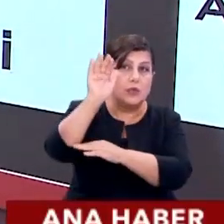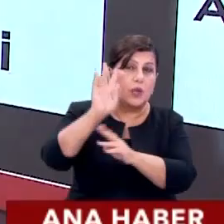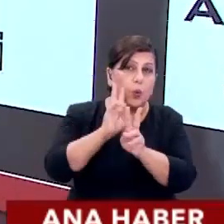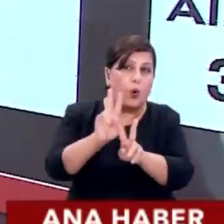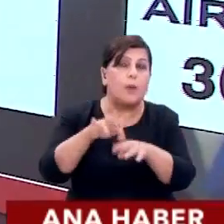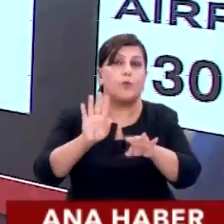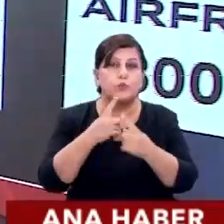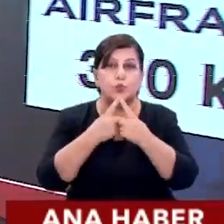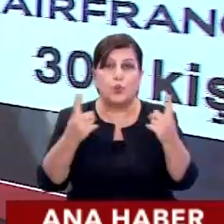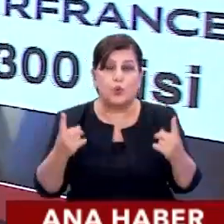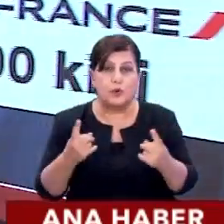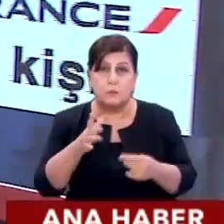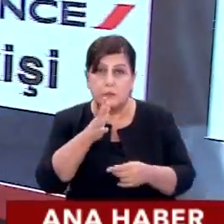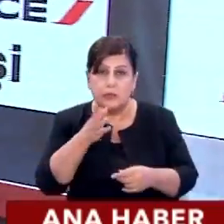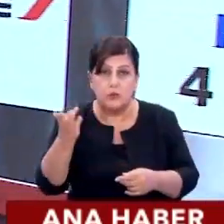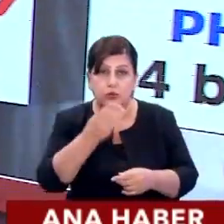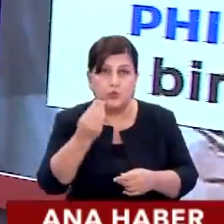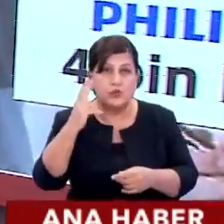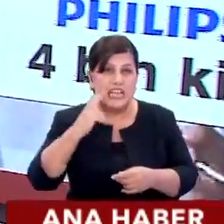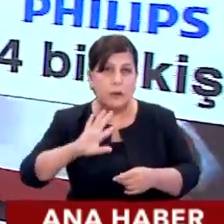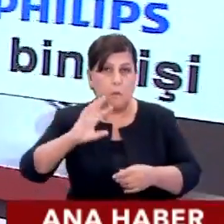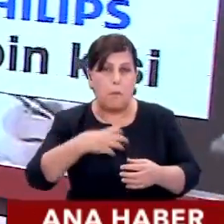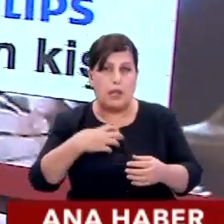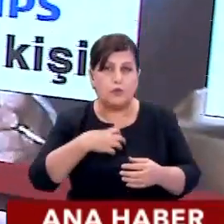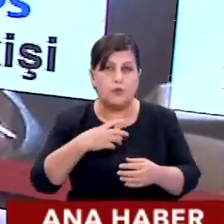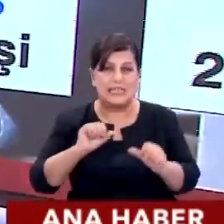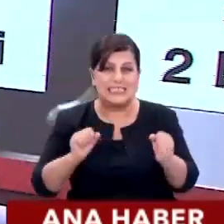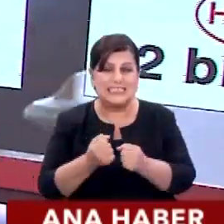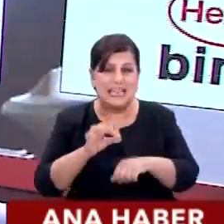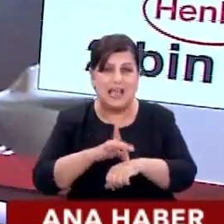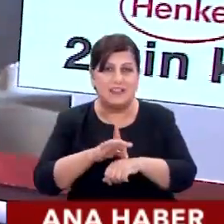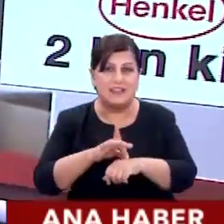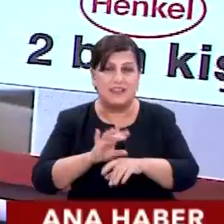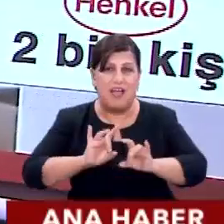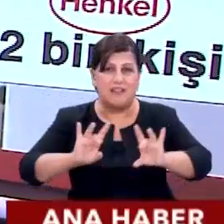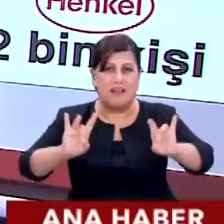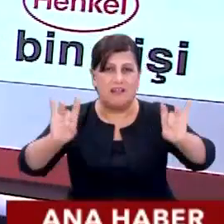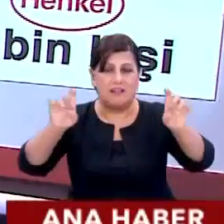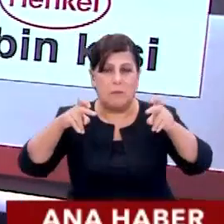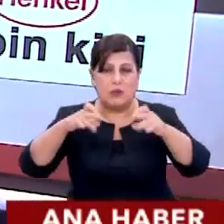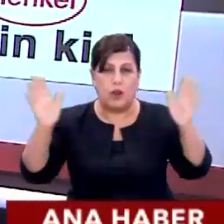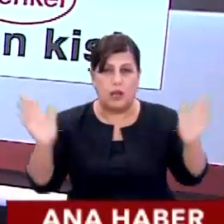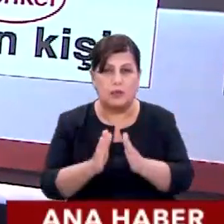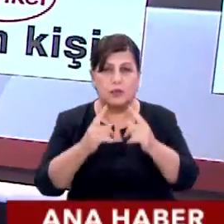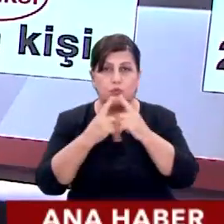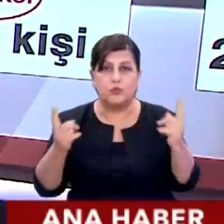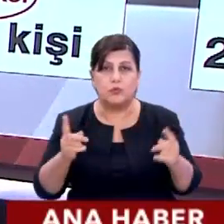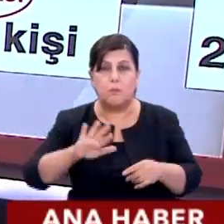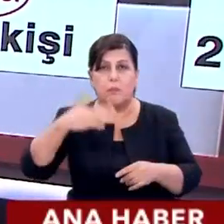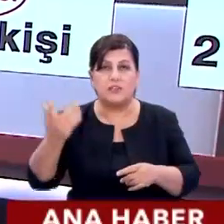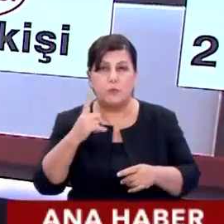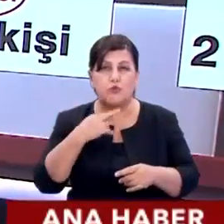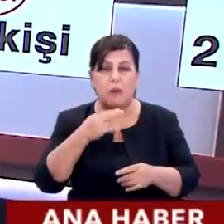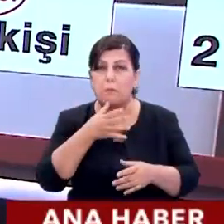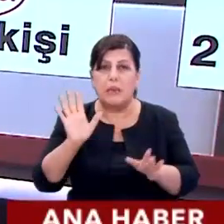diyorlar zaten bilirsiniz çok zengin Patronlar da kriz anlarında atın işi personeli azaltın neyi verir Başka da bir